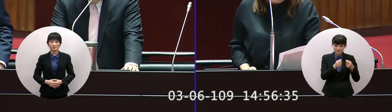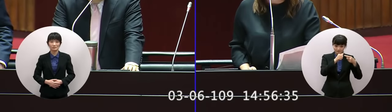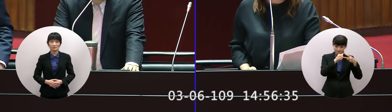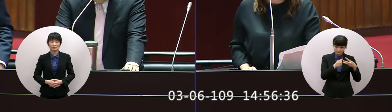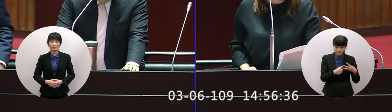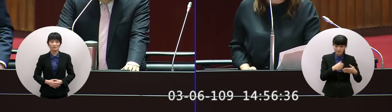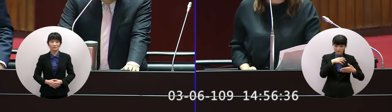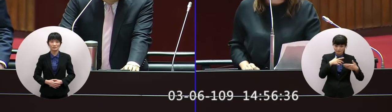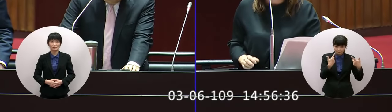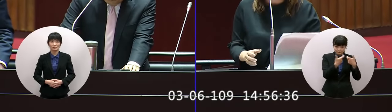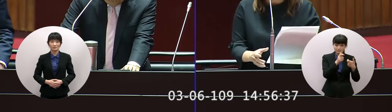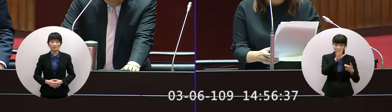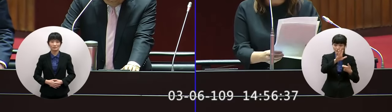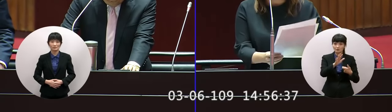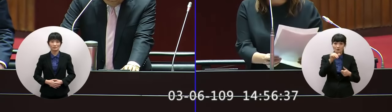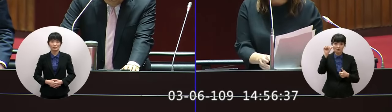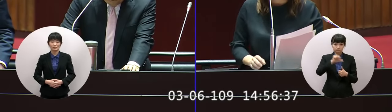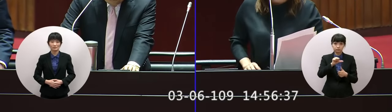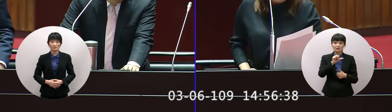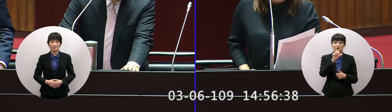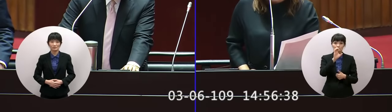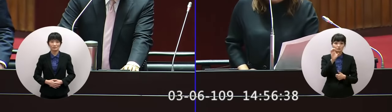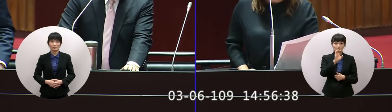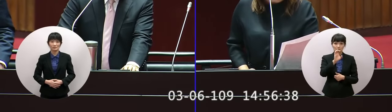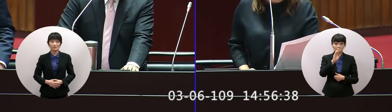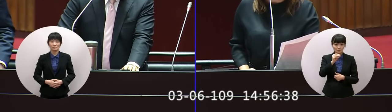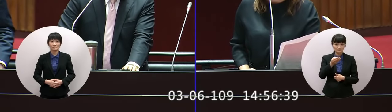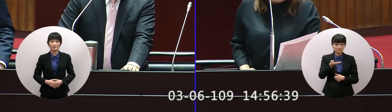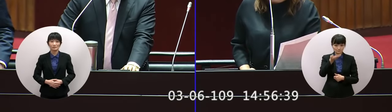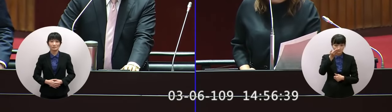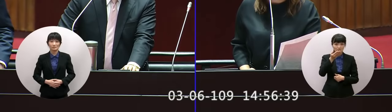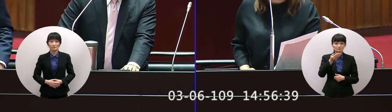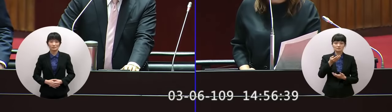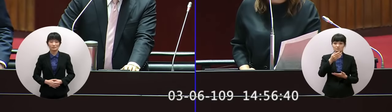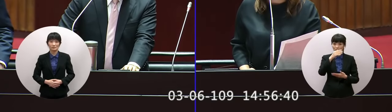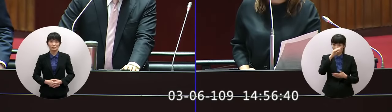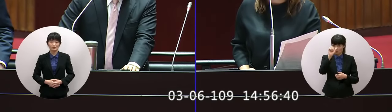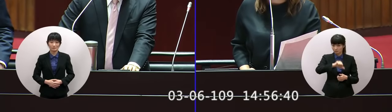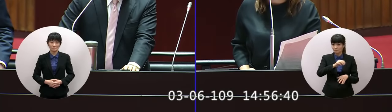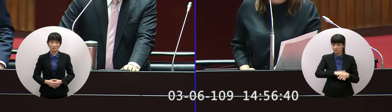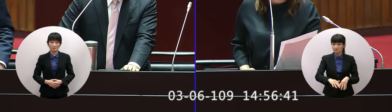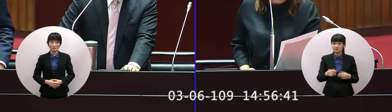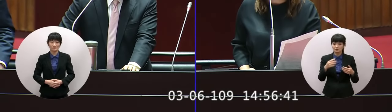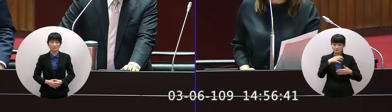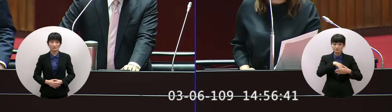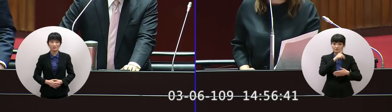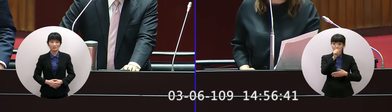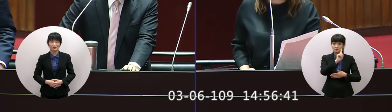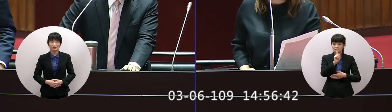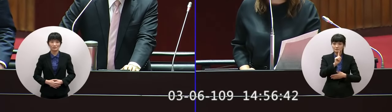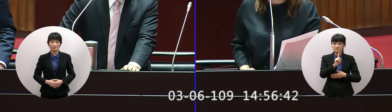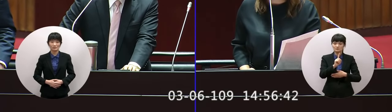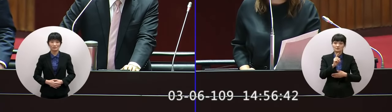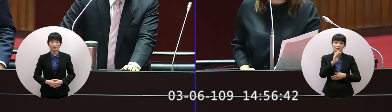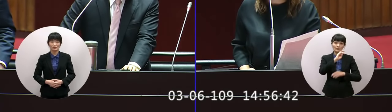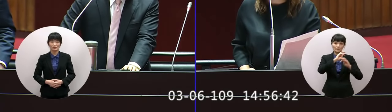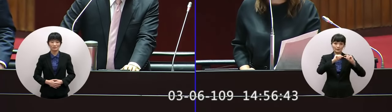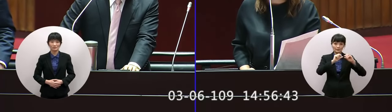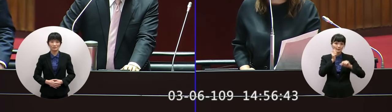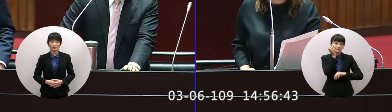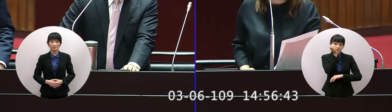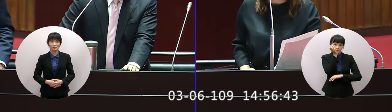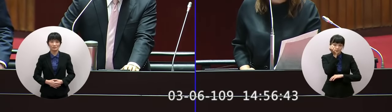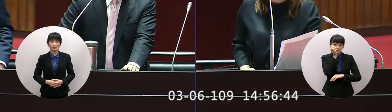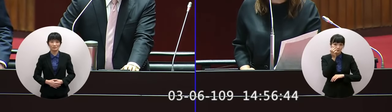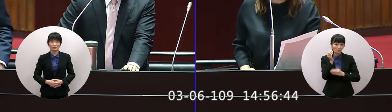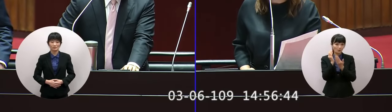上或50万元以下的罚锾。其中一个就是采取土石，就盗采砂石或其